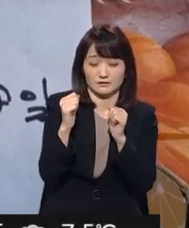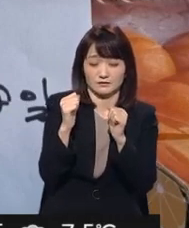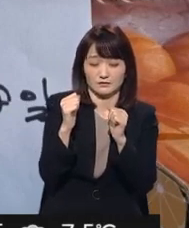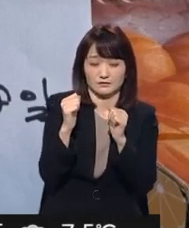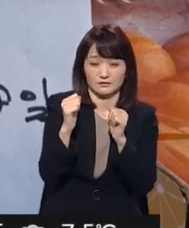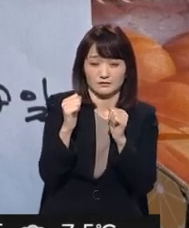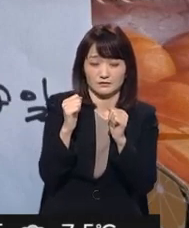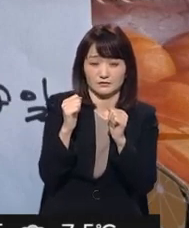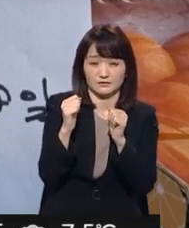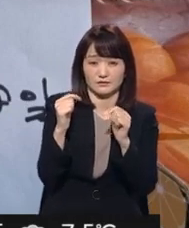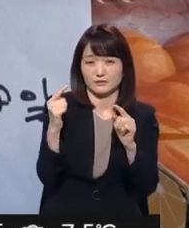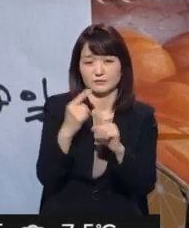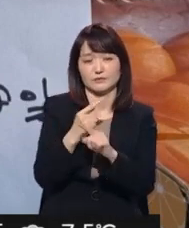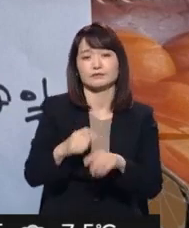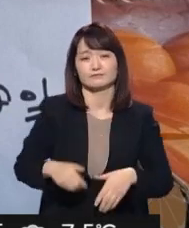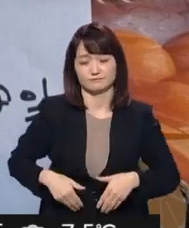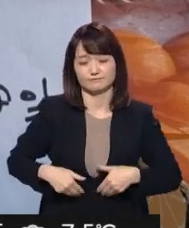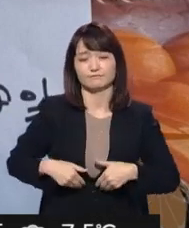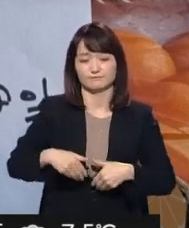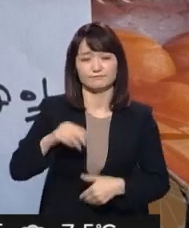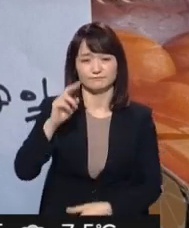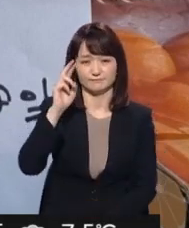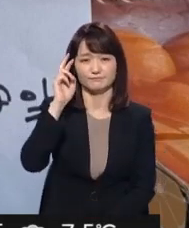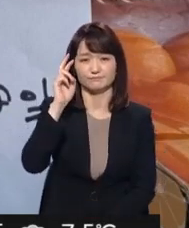이런 느낌이 듭니다 그러니까요네